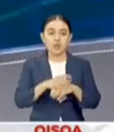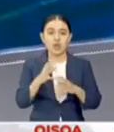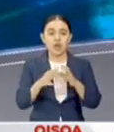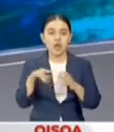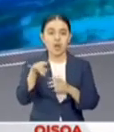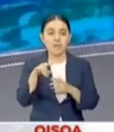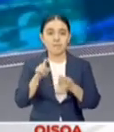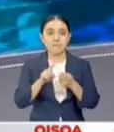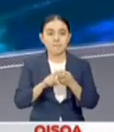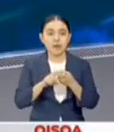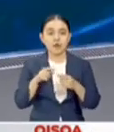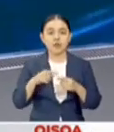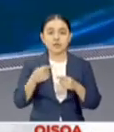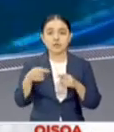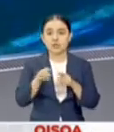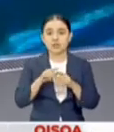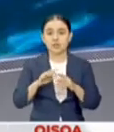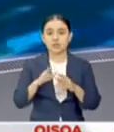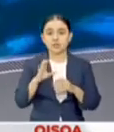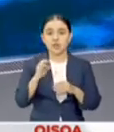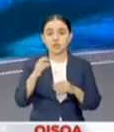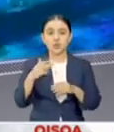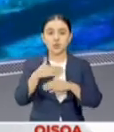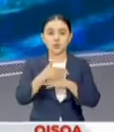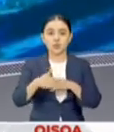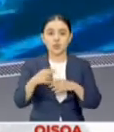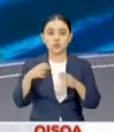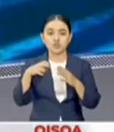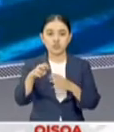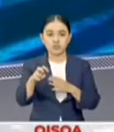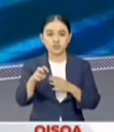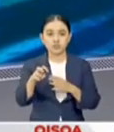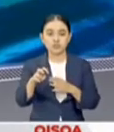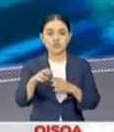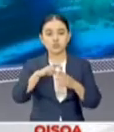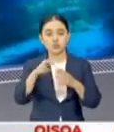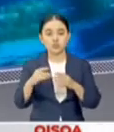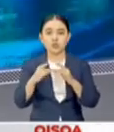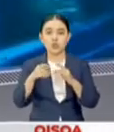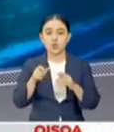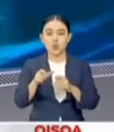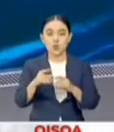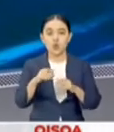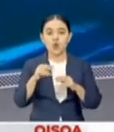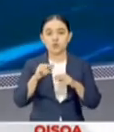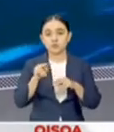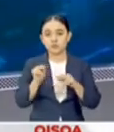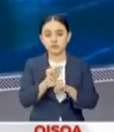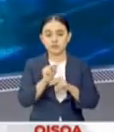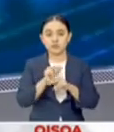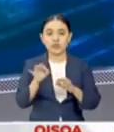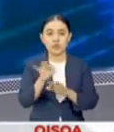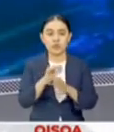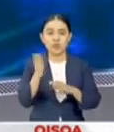xalqaro aeroporti bilan bog'laydigan hamda Sodiqxo'ja Talipov ko'chasiga chiqish va tushuvchi yo'l o'tkazgichlar qurilishi loyihasi